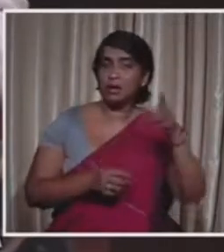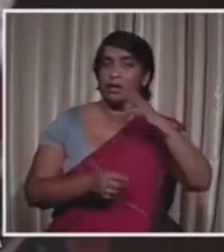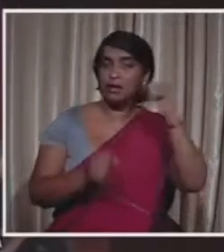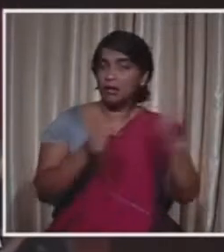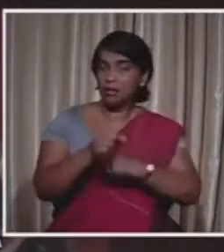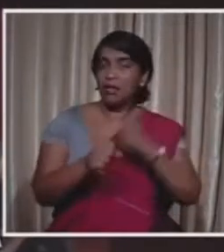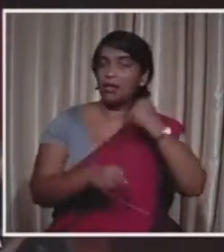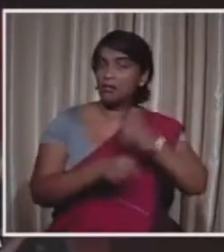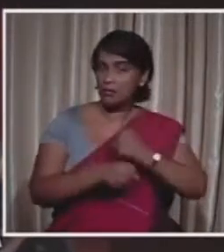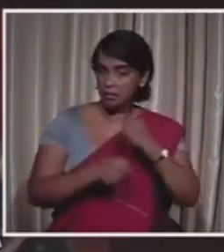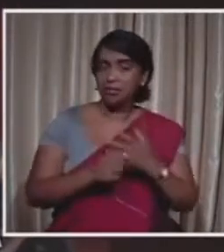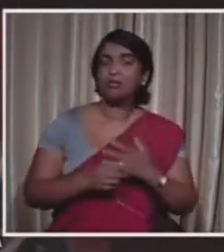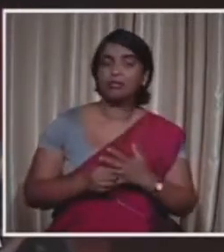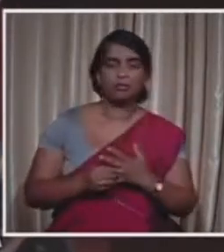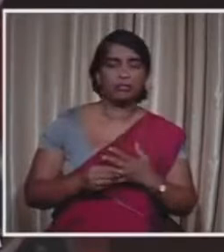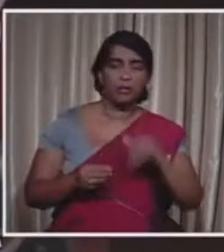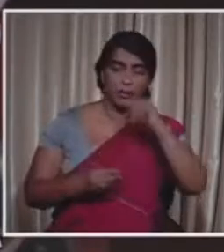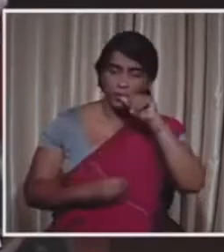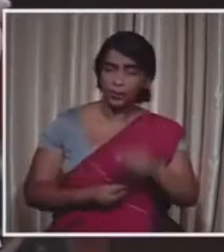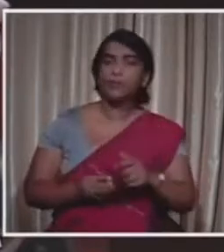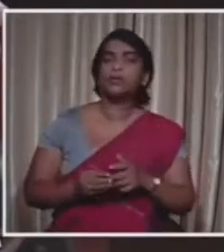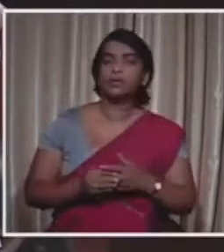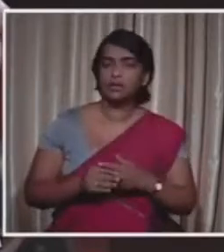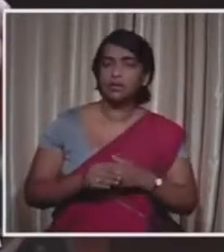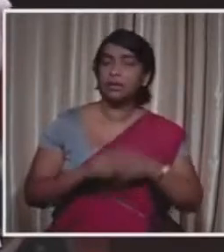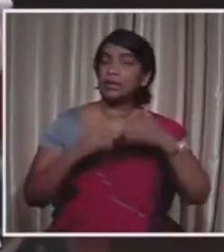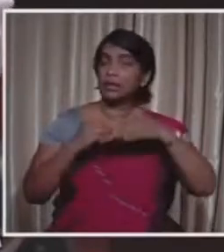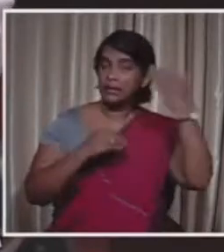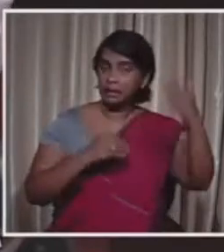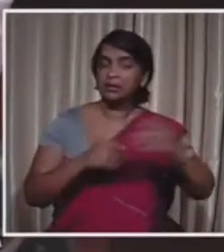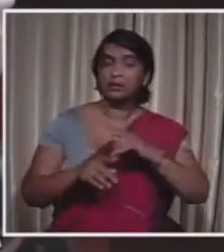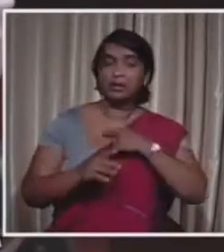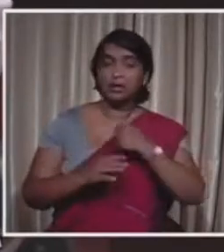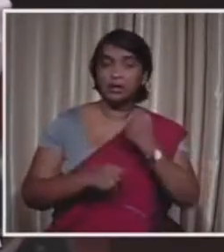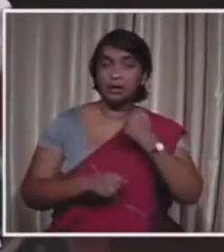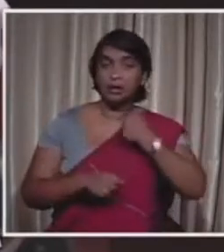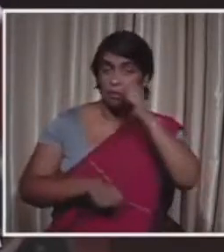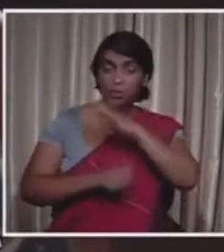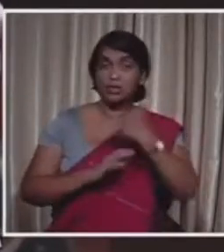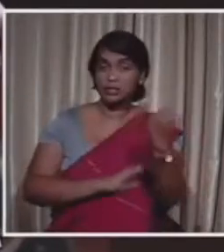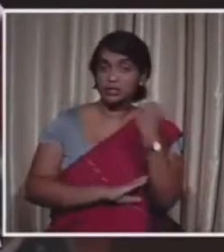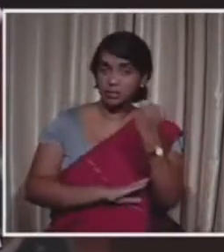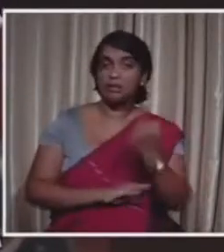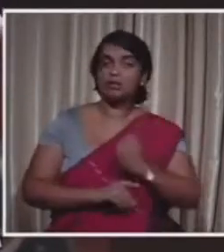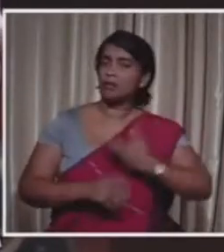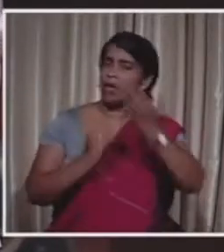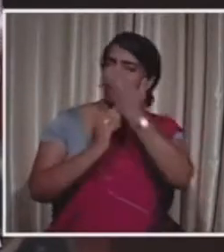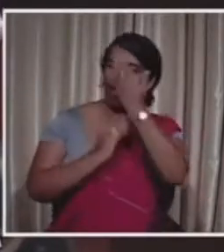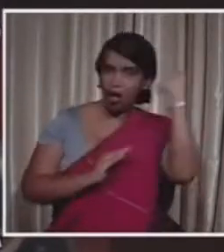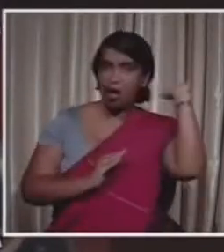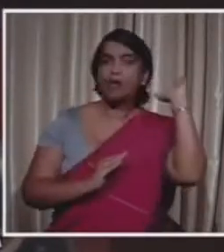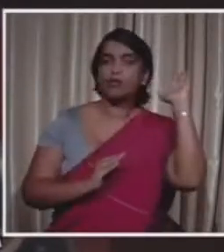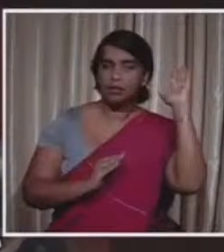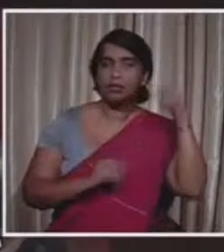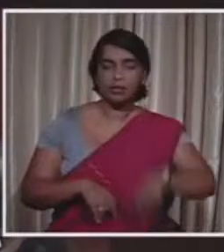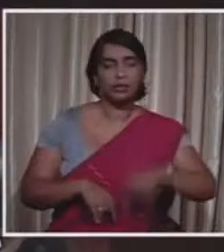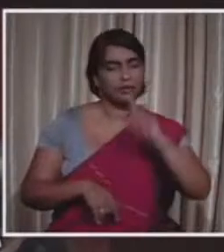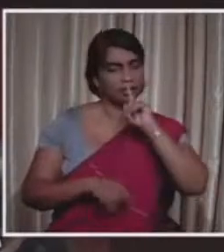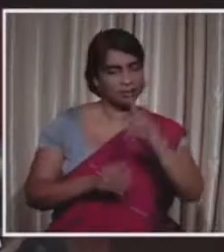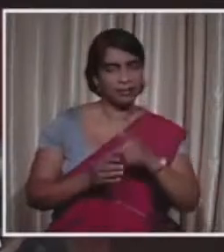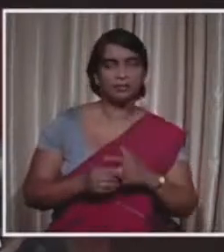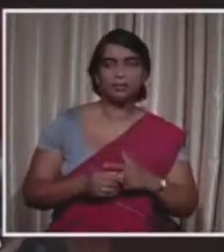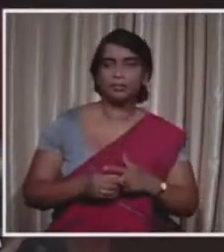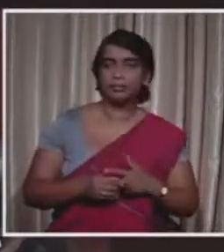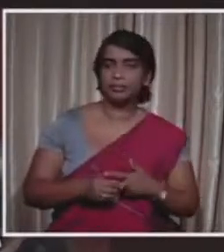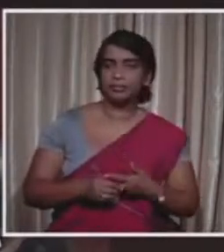මරු ආණ්ඩුව අපි අනිවාර්යෙන්ම ඉදිරියේදී ජන බලයෙන් ජන සවියෙන් පළවා හරිනවා කියන එක මම මේ අවස්ථාවේ කියන්න